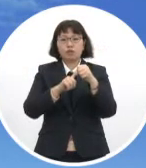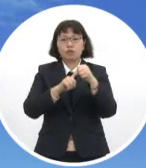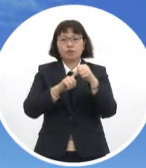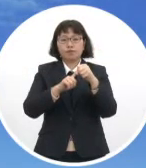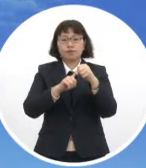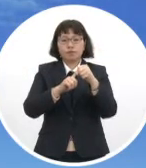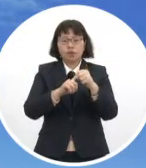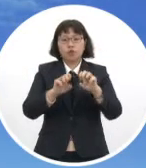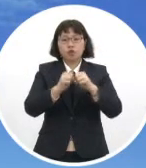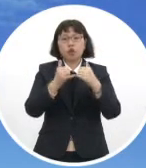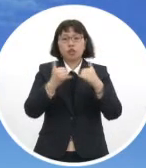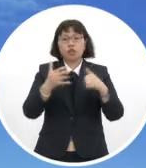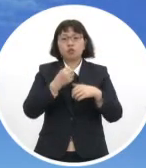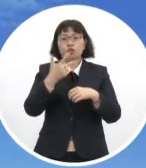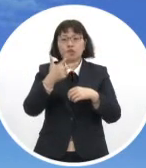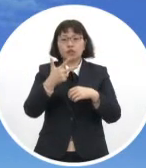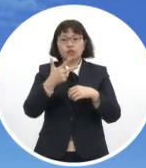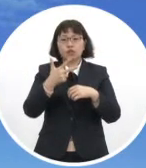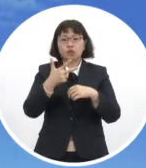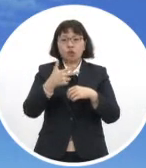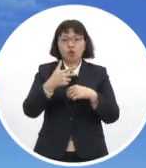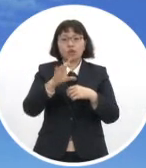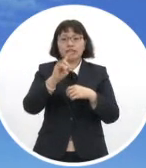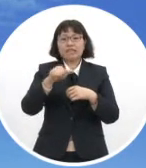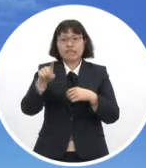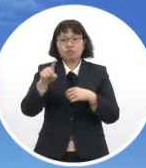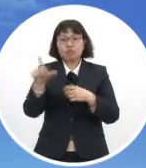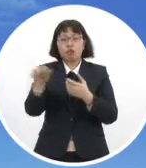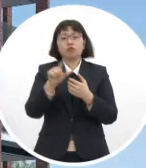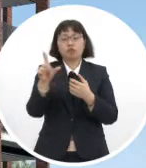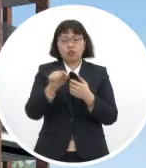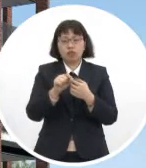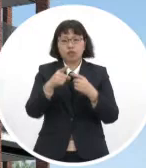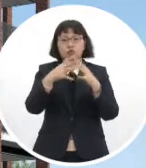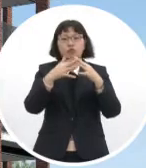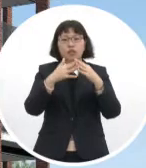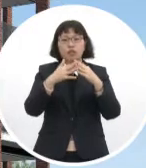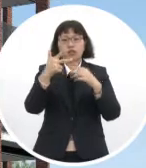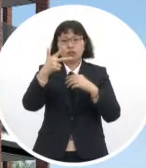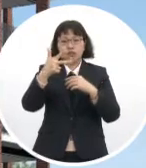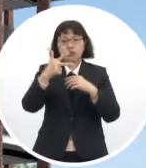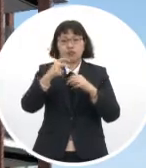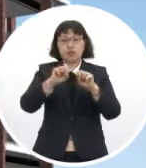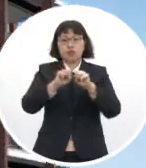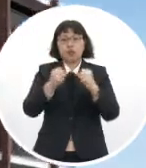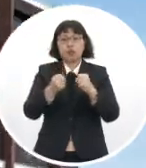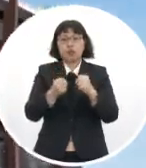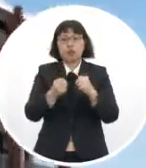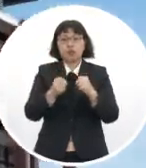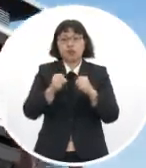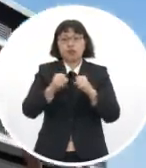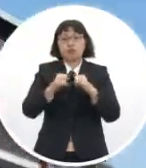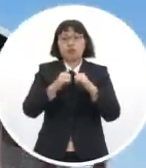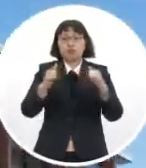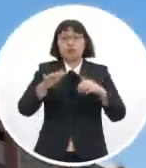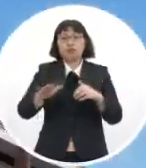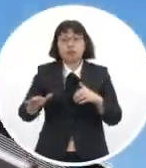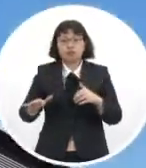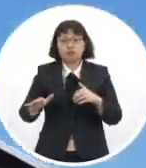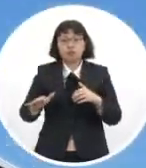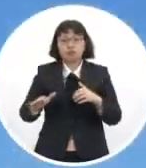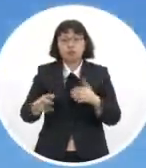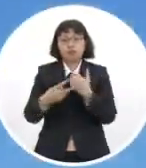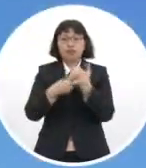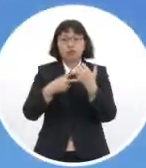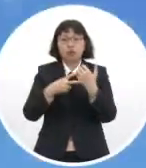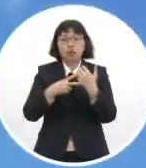障害者福祉減税基金を活用して、一宮市に 障害児者が医療と療育サービ